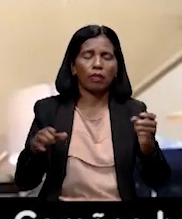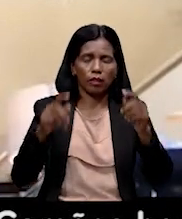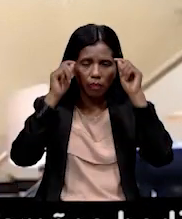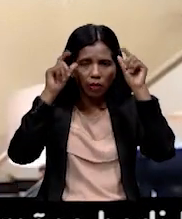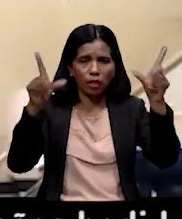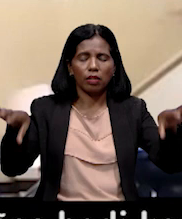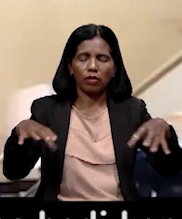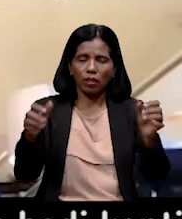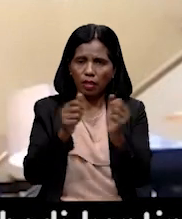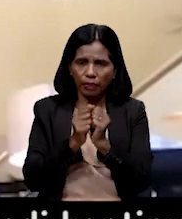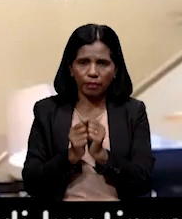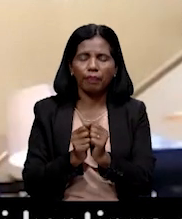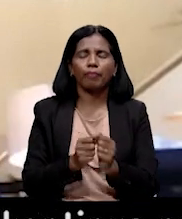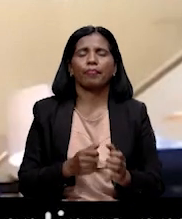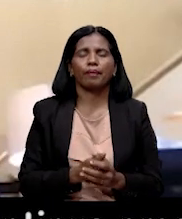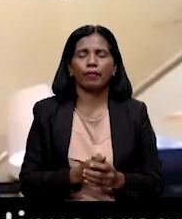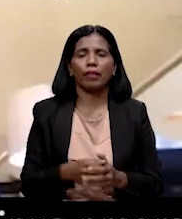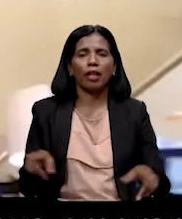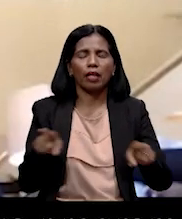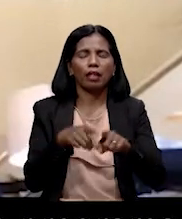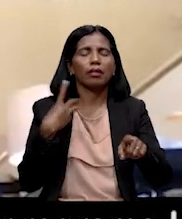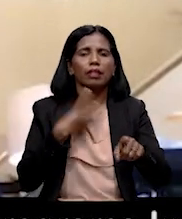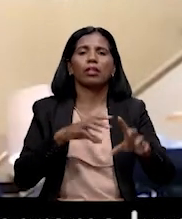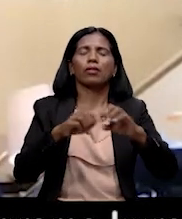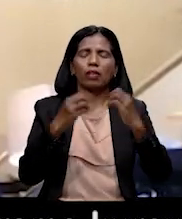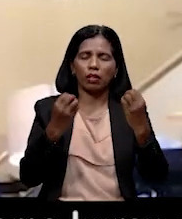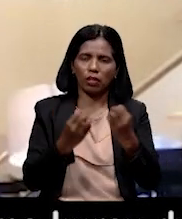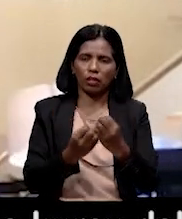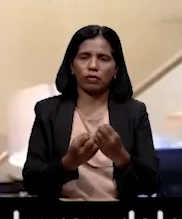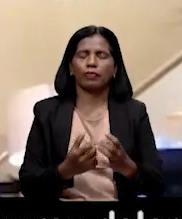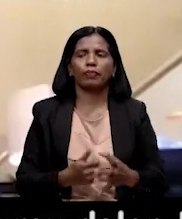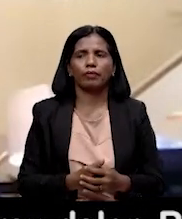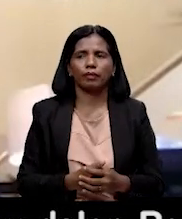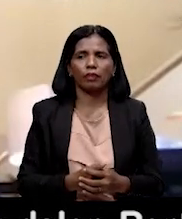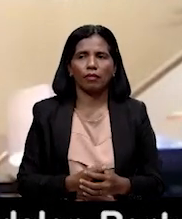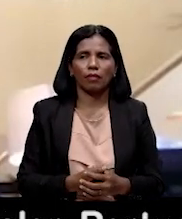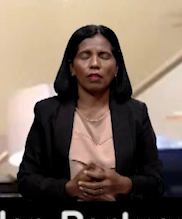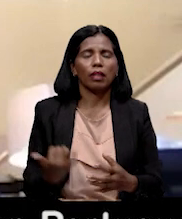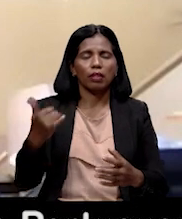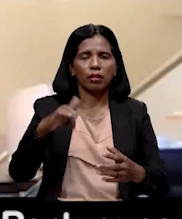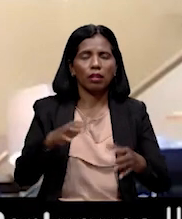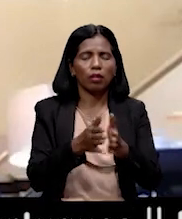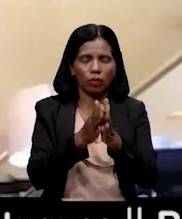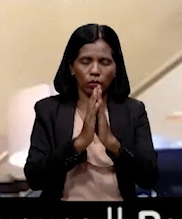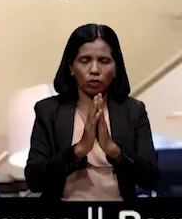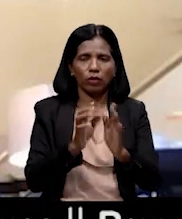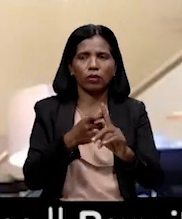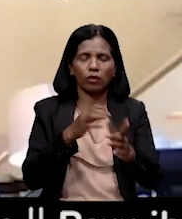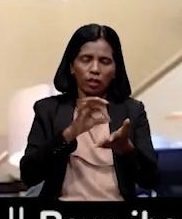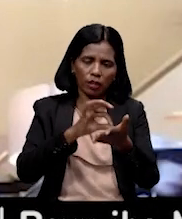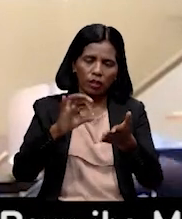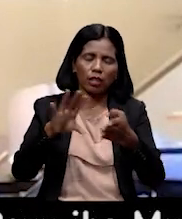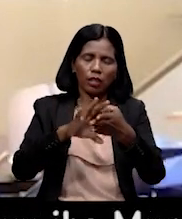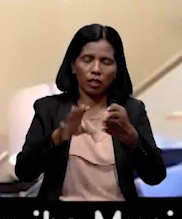canessa itani organizzazione collettiva ida nebe come sira husu li husina sina pedir carta mai